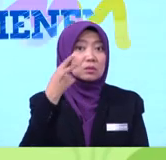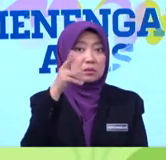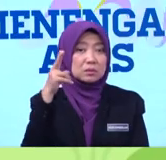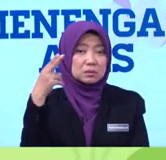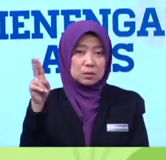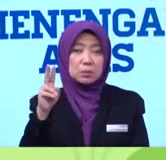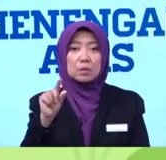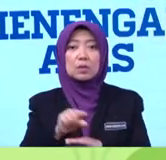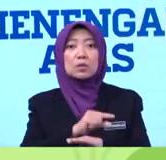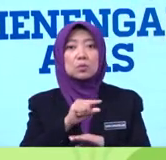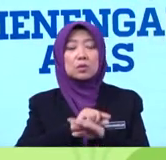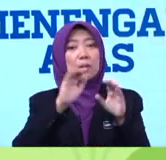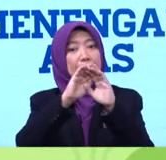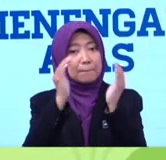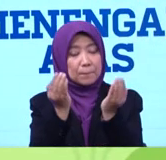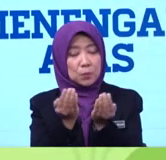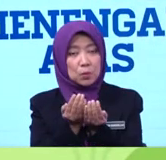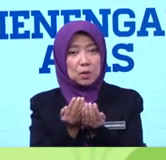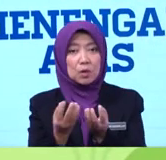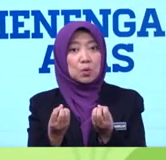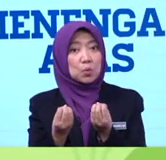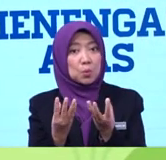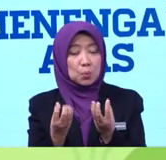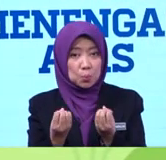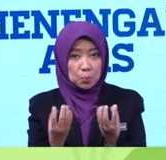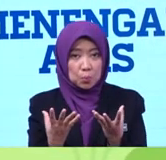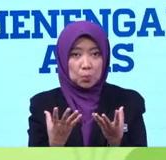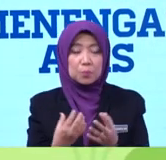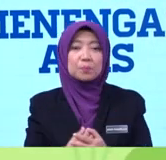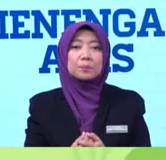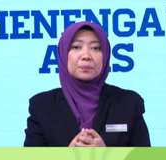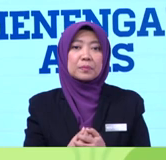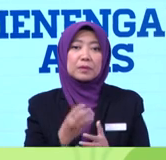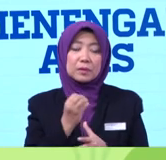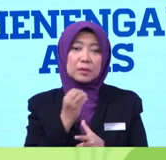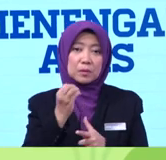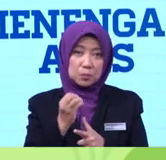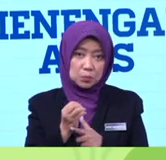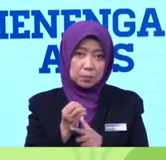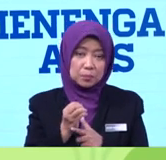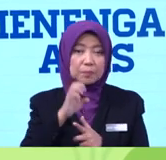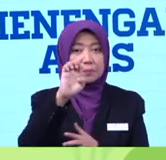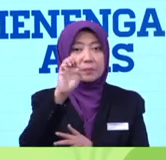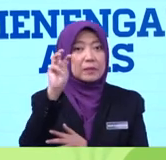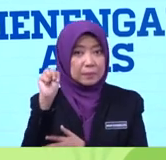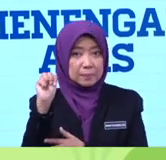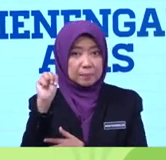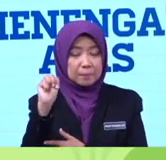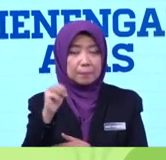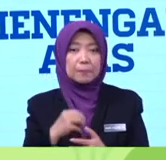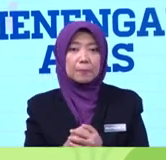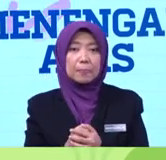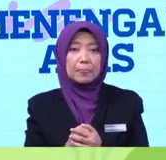lumpuh mikroorganisme efektif ataupun efektif mikroorganisme in ini adalah